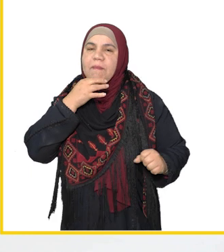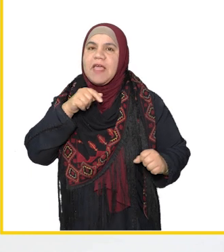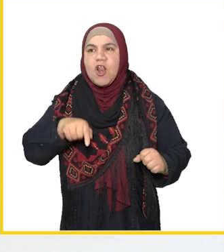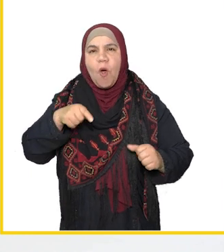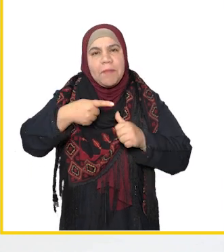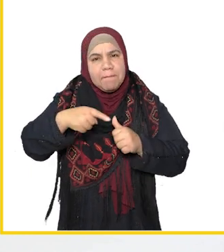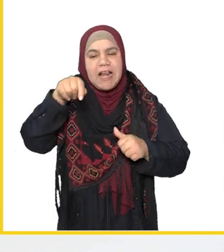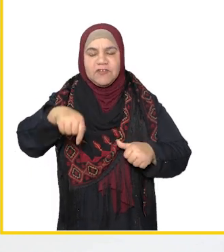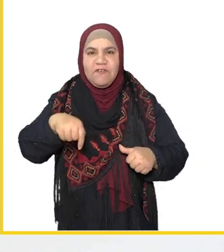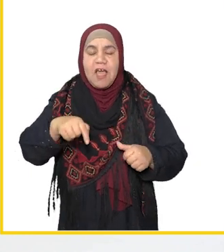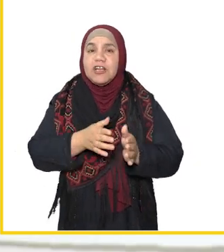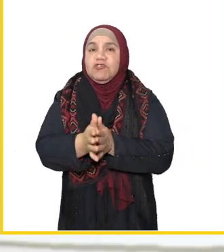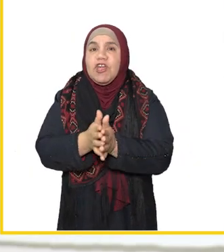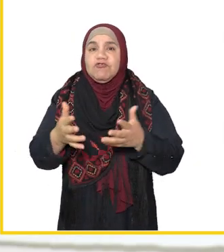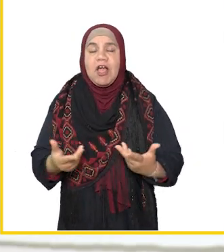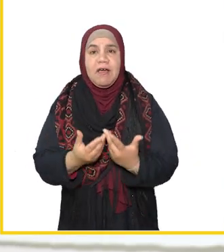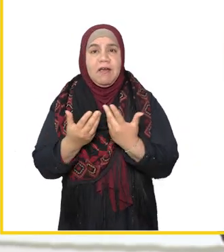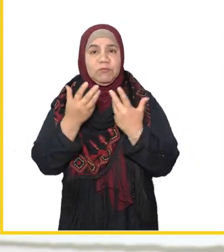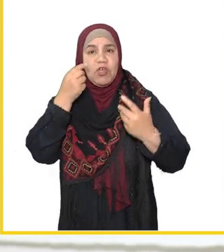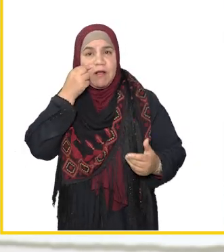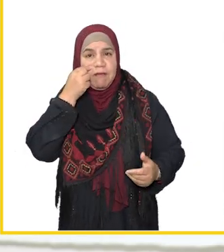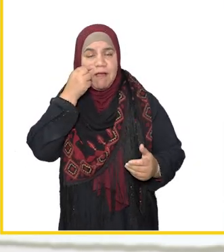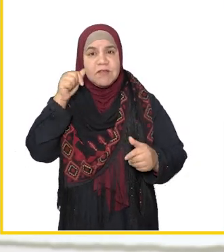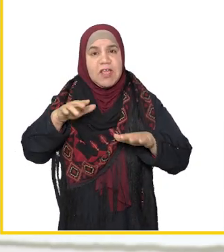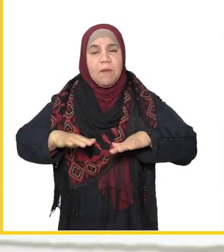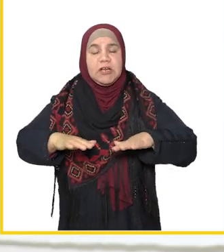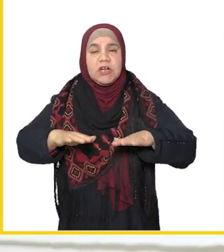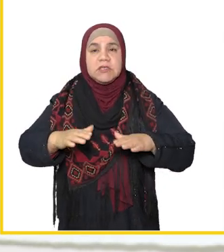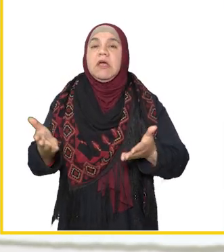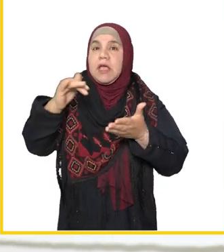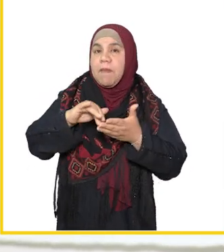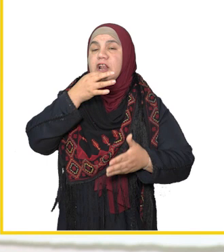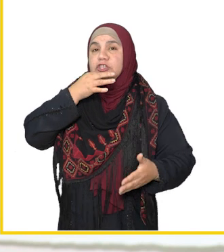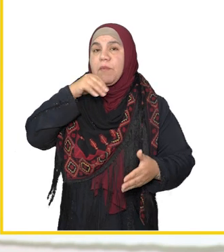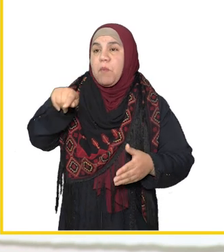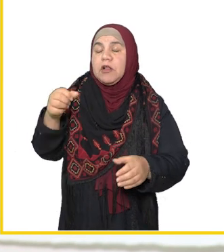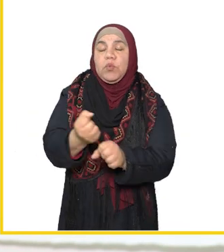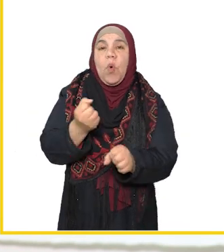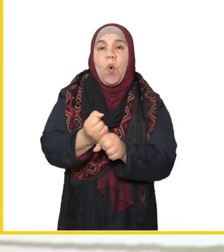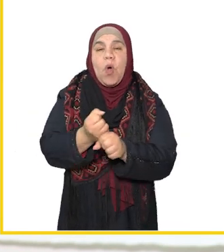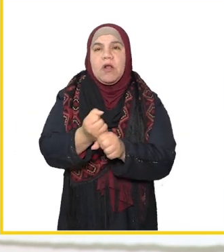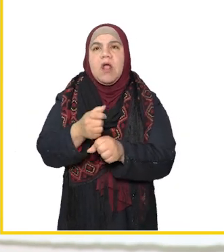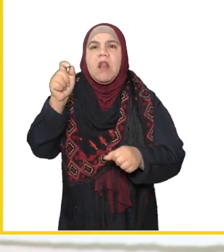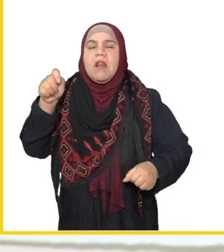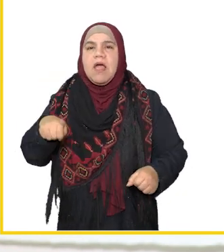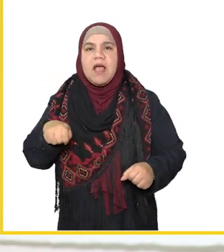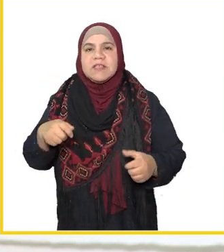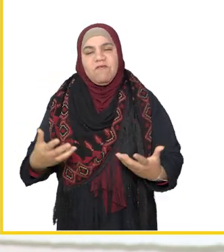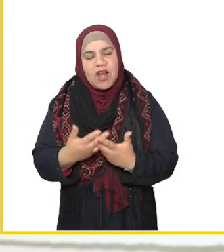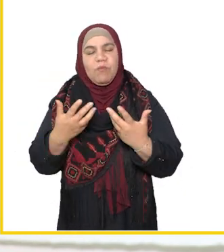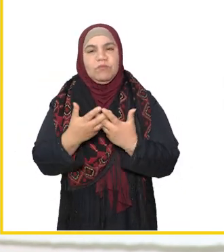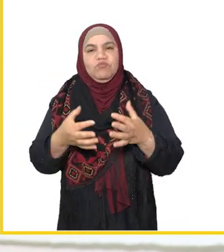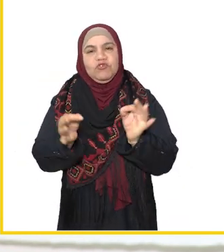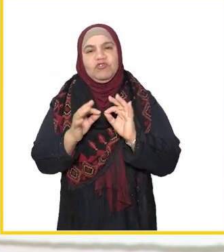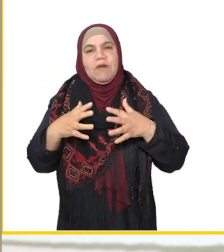طاقات شبابية إحنا اليوم رح نبلش فيها. أشجع الناس إنه يشاركوا بالمجلس، كمان الشباب يكون لهم دور واجب